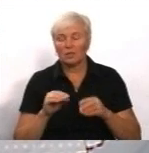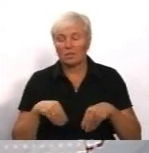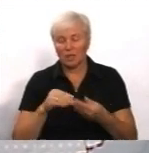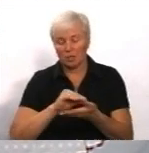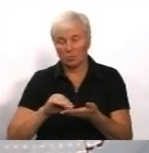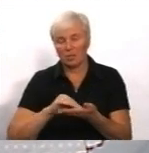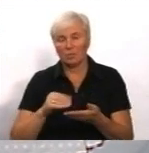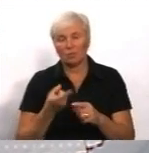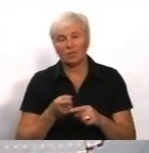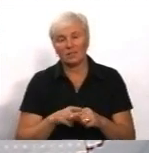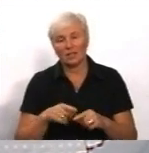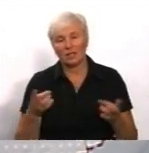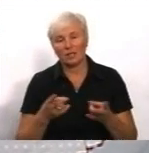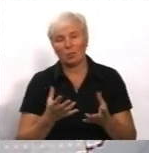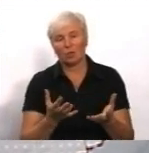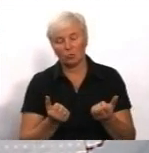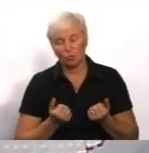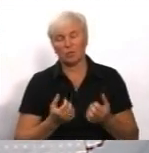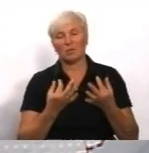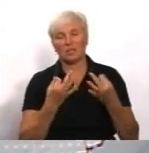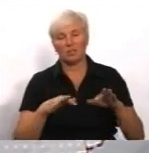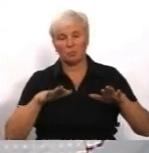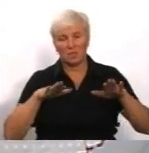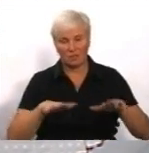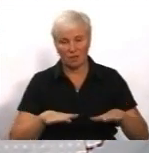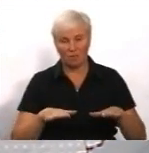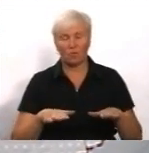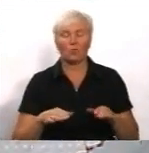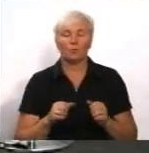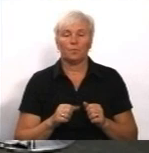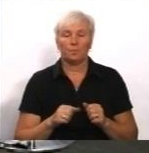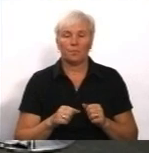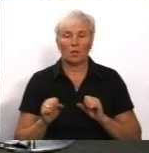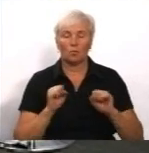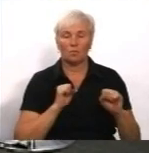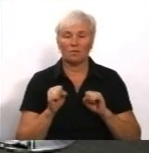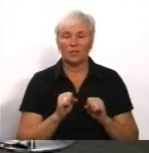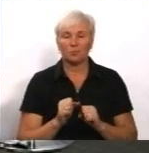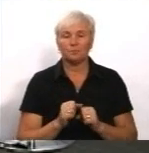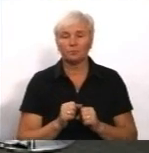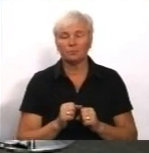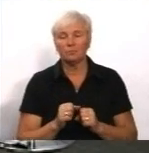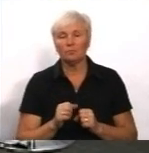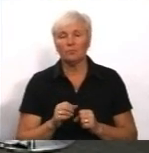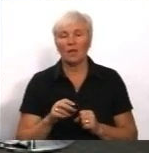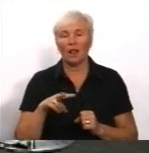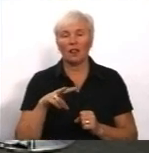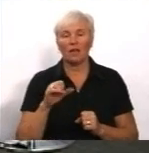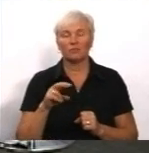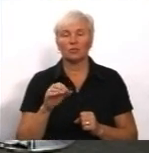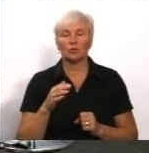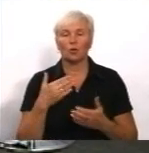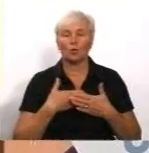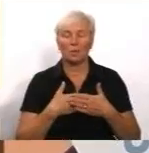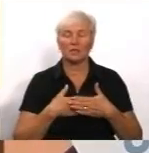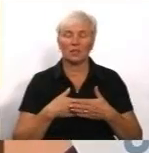для цього треба отримати, знову ж таки, дозвіл Міністерства охорони здоров'я і... Законодавча колізія знову. Юрій Левченко, громадський активіст. Його